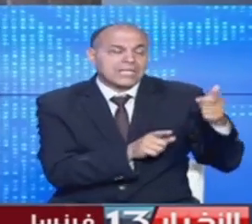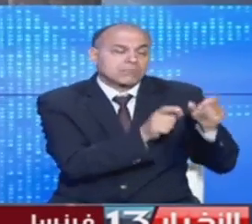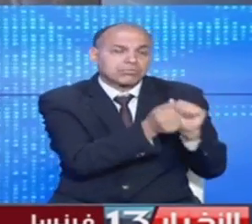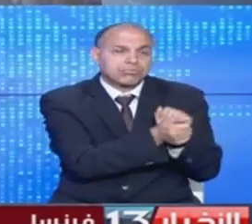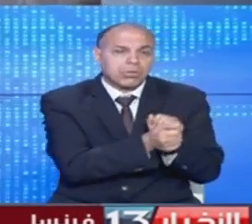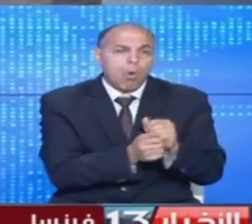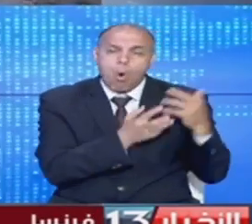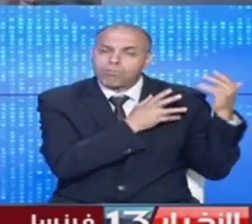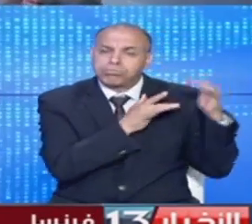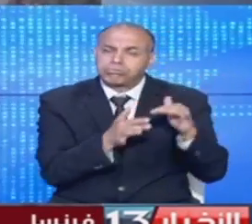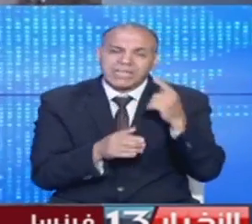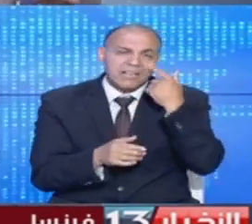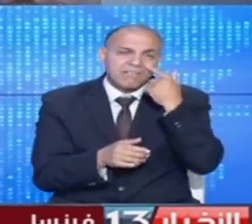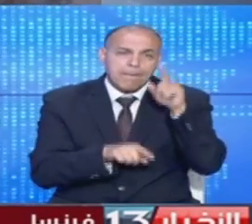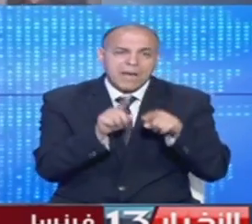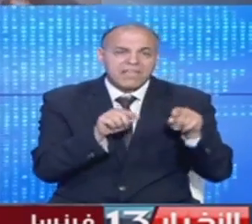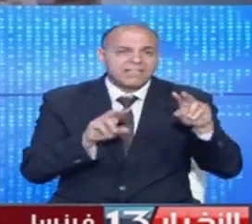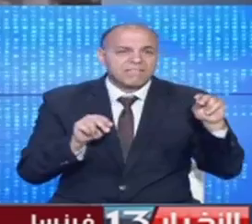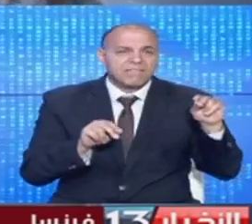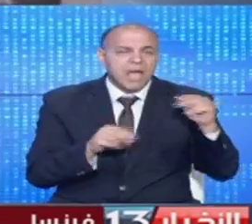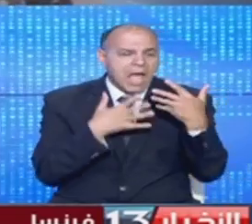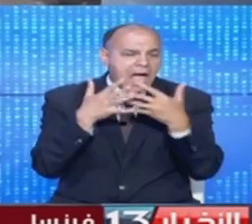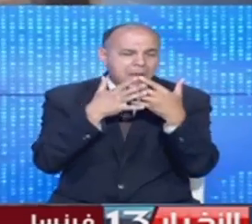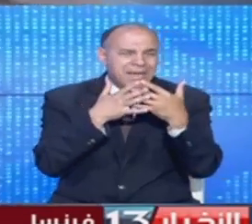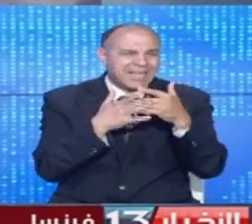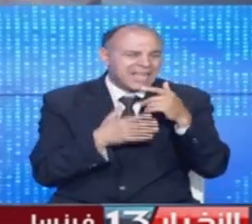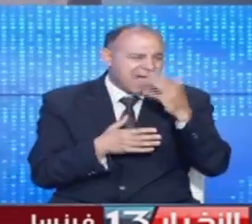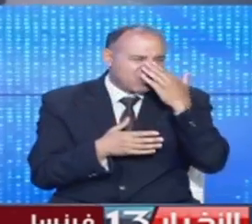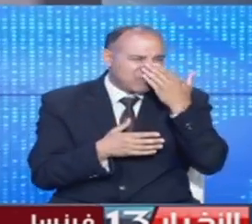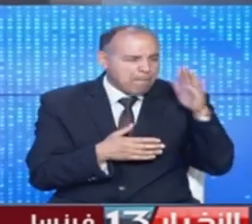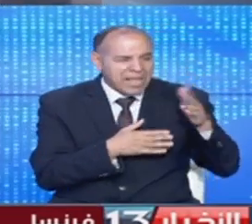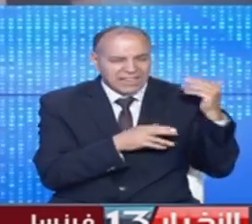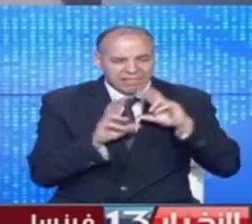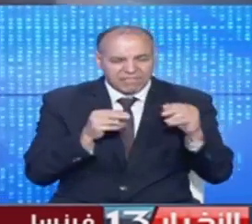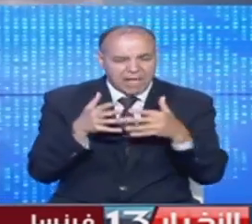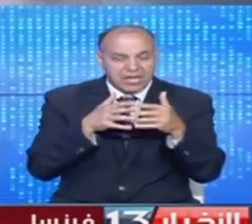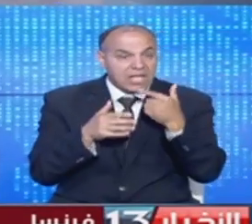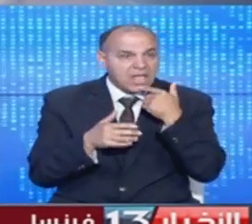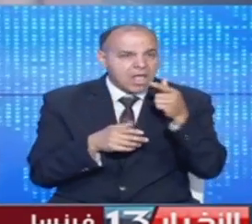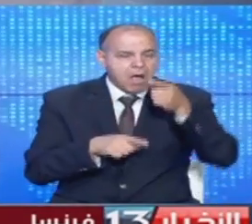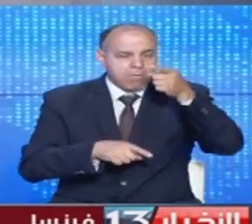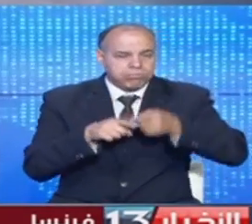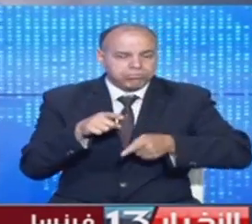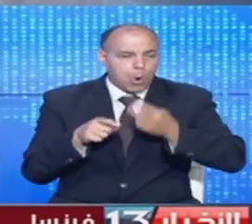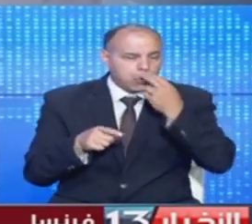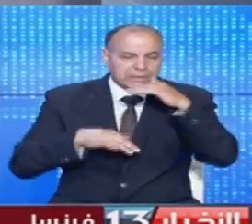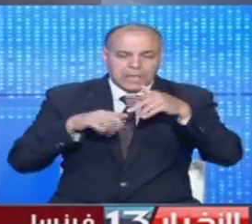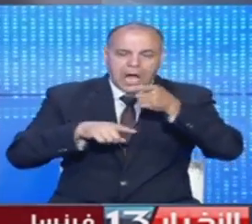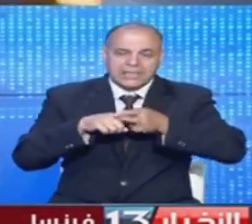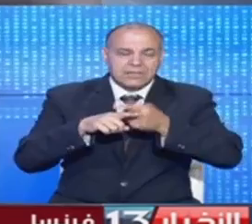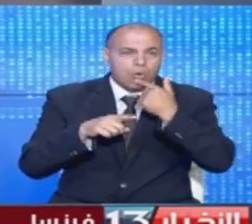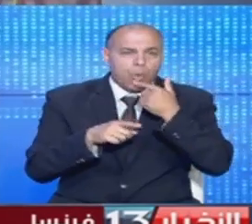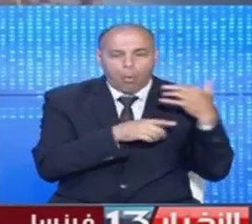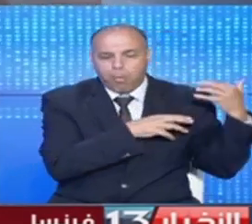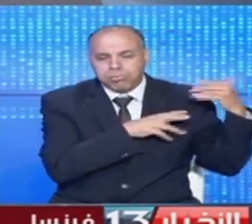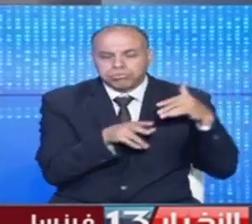حركة احتجاجية شبهها البعض بوفاة الأمريكي جورج فلويد. وتحدى المتظاهرون حظرا فرضته الشرطة خشية